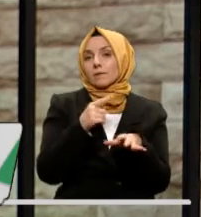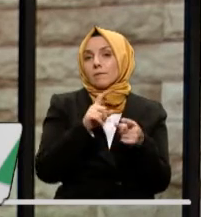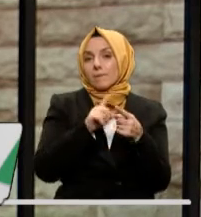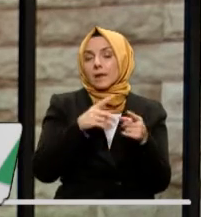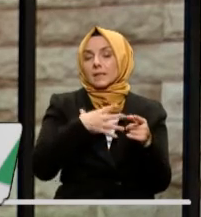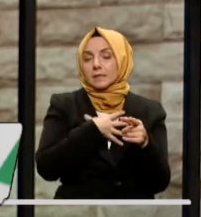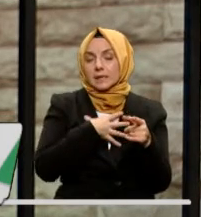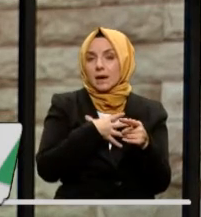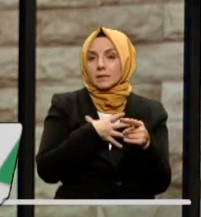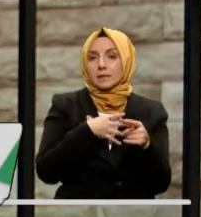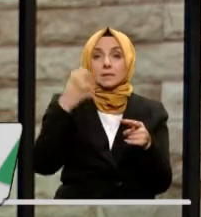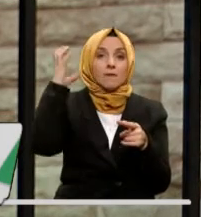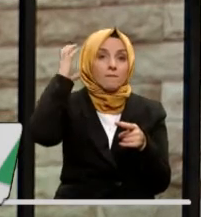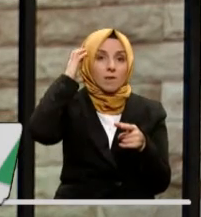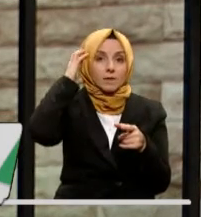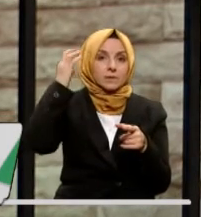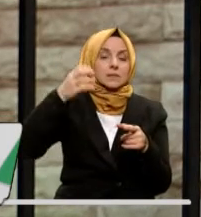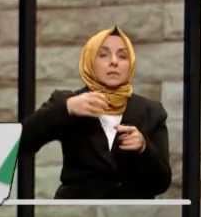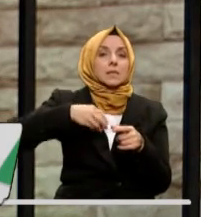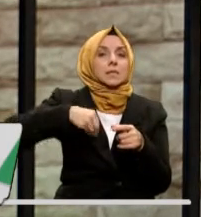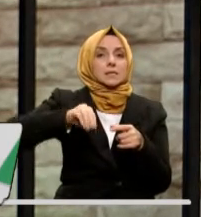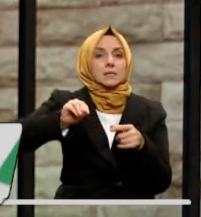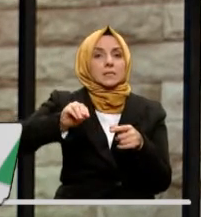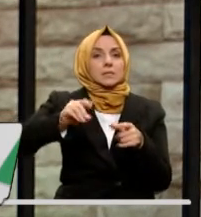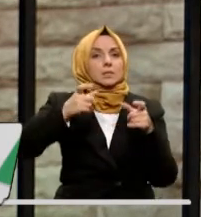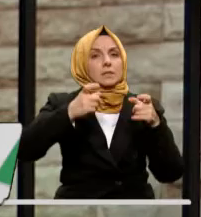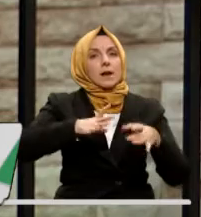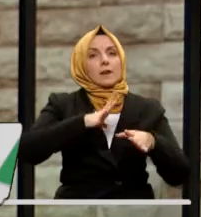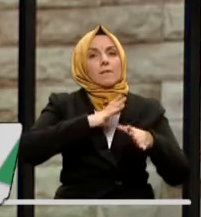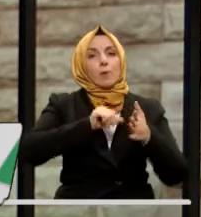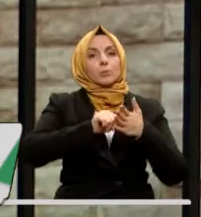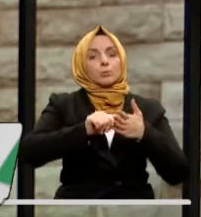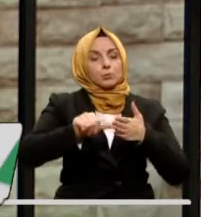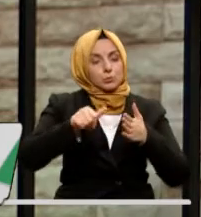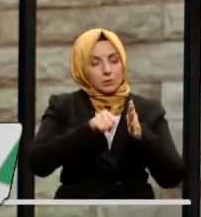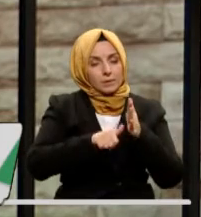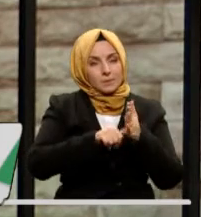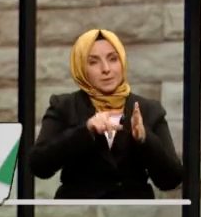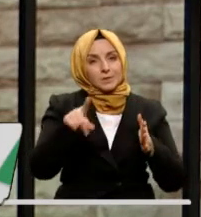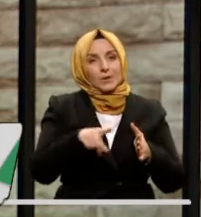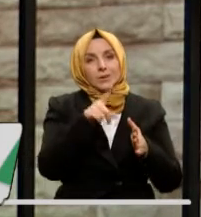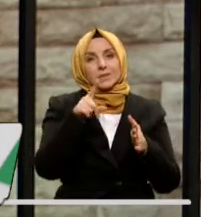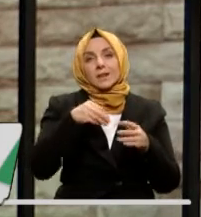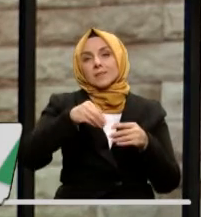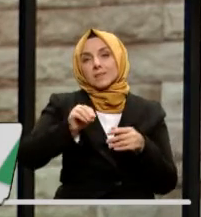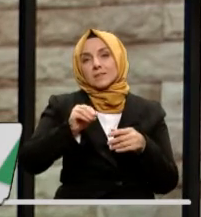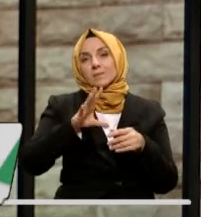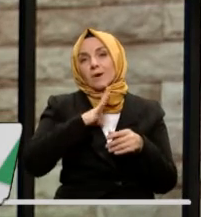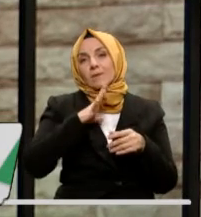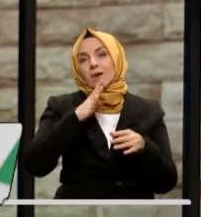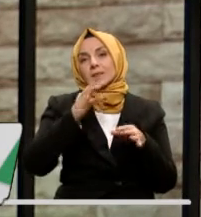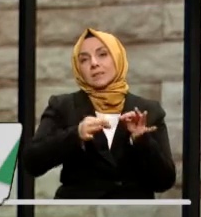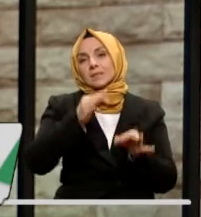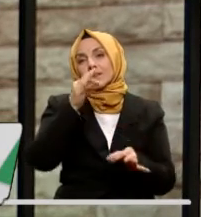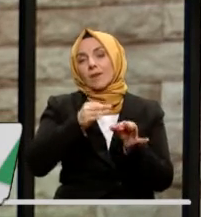İşleri Başkanlığı Diyanet vakfımızın satış noktalarında da yine bizim bütün takvimlerimiz orada da bulunmakta vatandaşlarımız